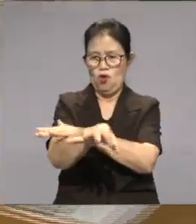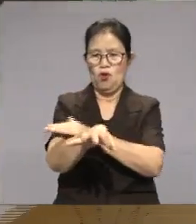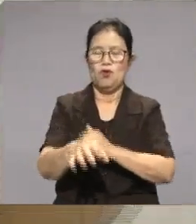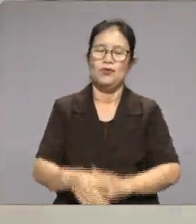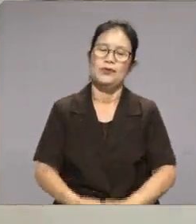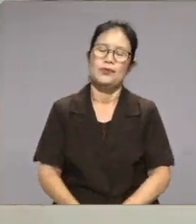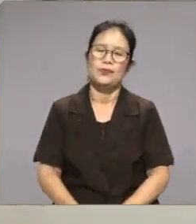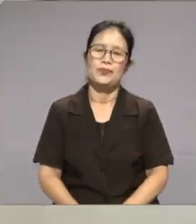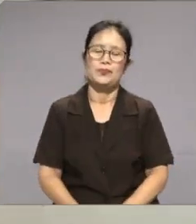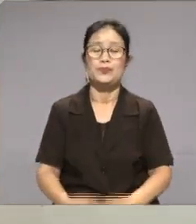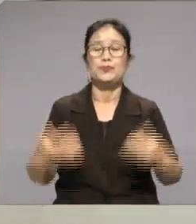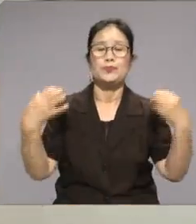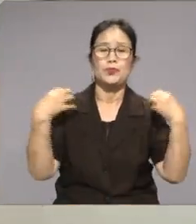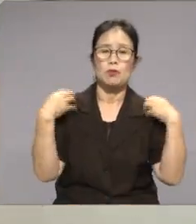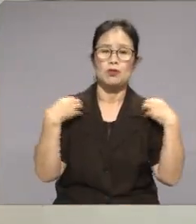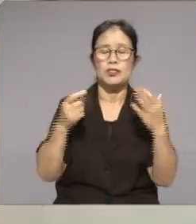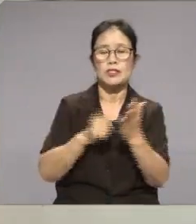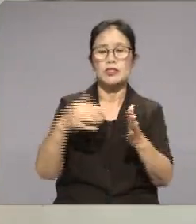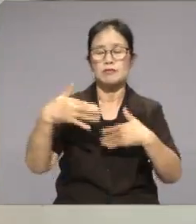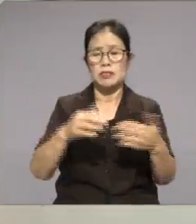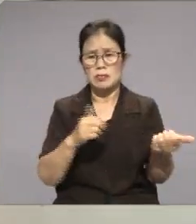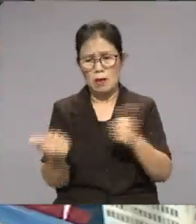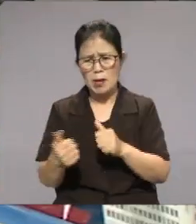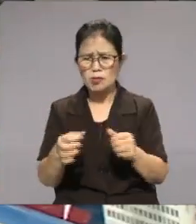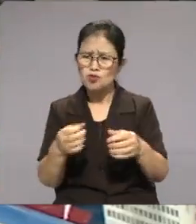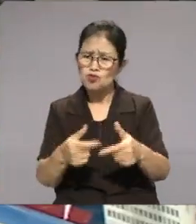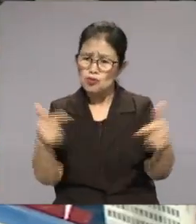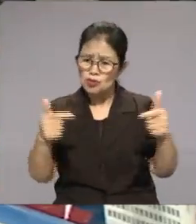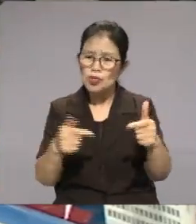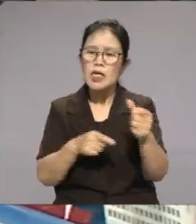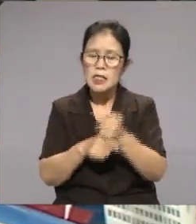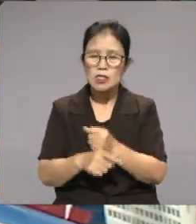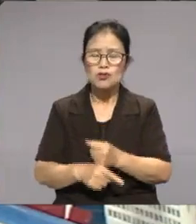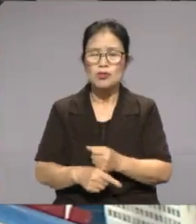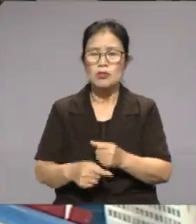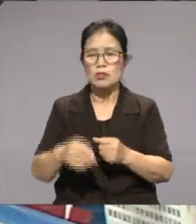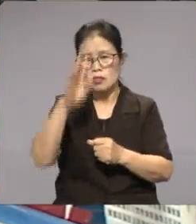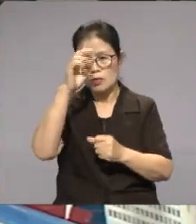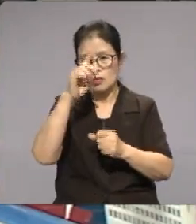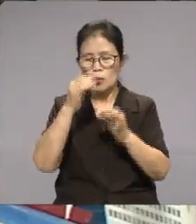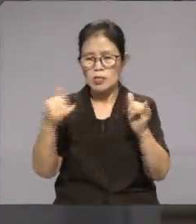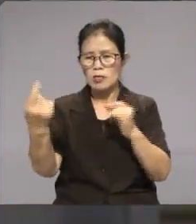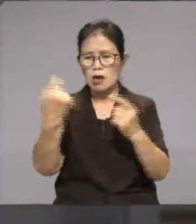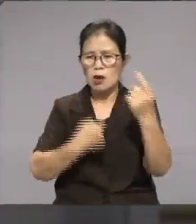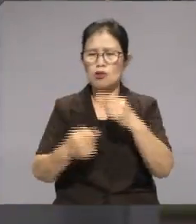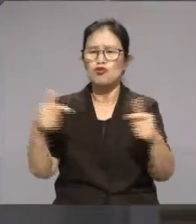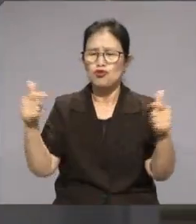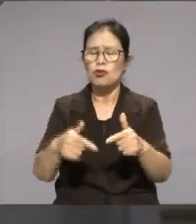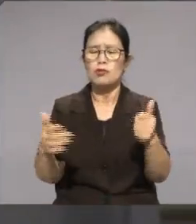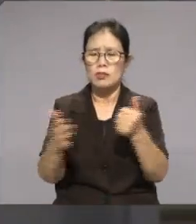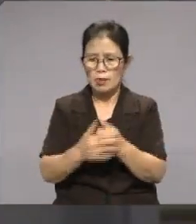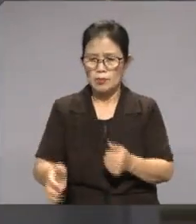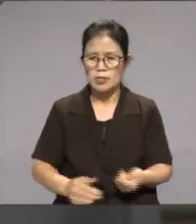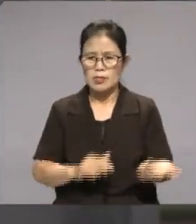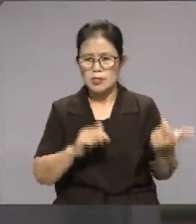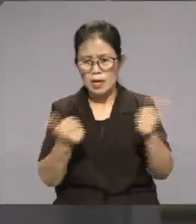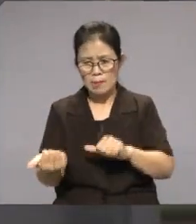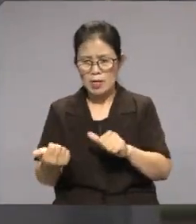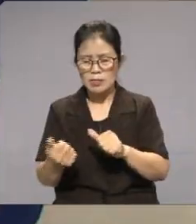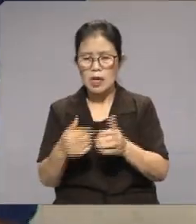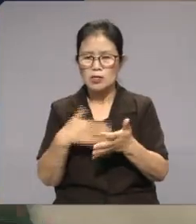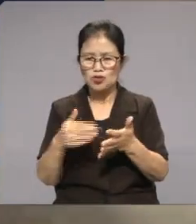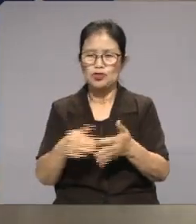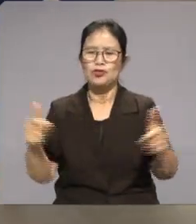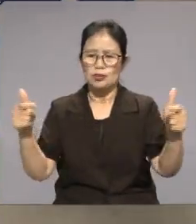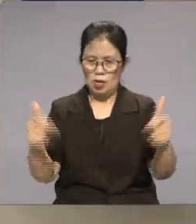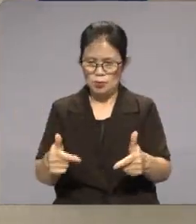내야합니다 정부는 응급실 사망률이 다소 올라간 것은 내원 환자가 줄어들었기 때문이지 사망자수는 감소했다며